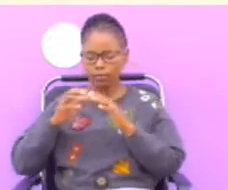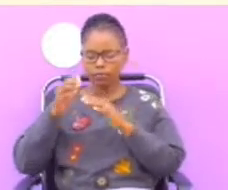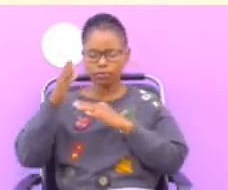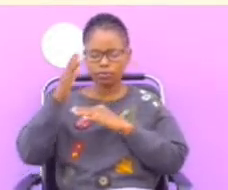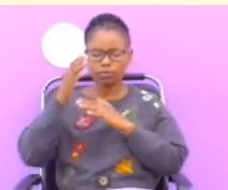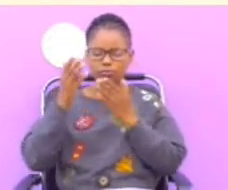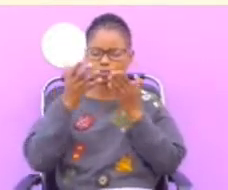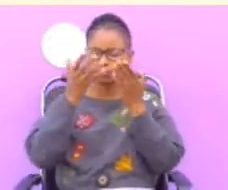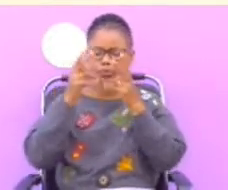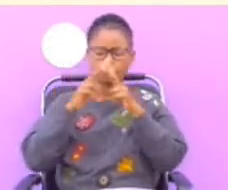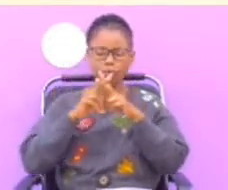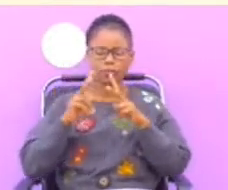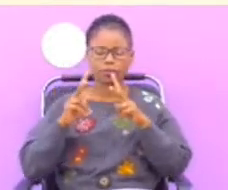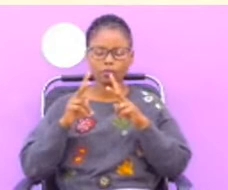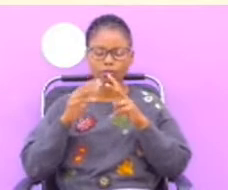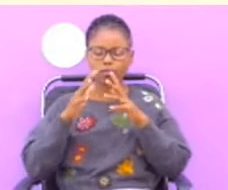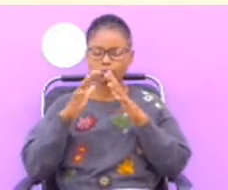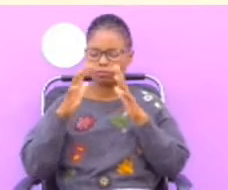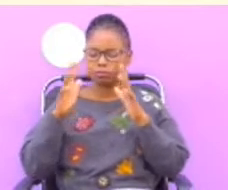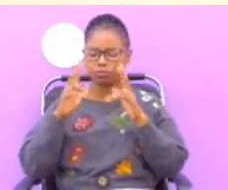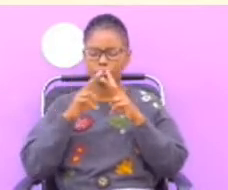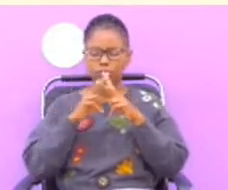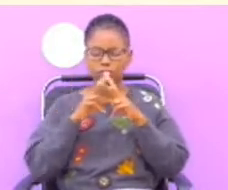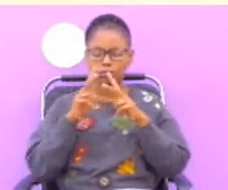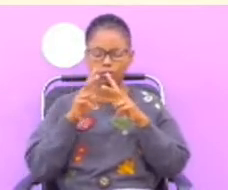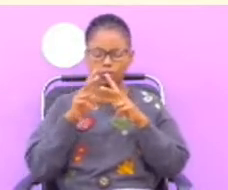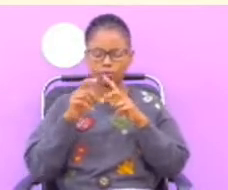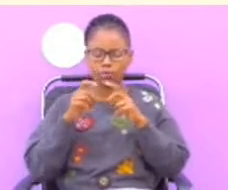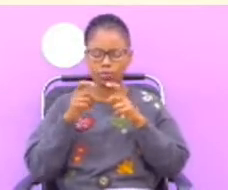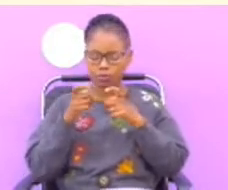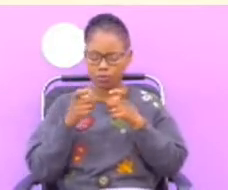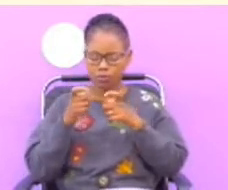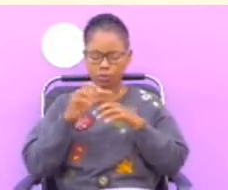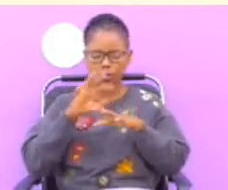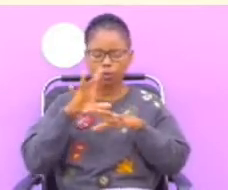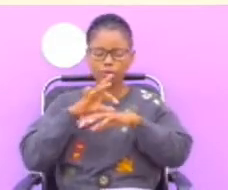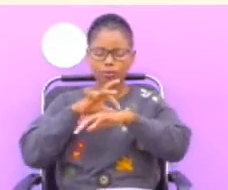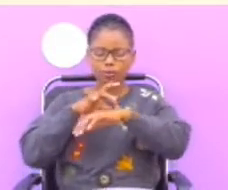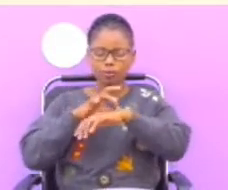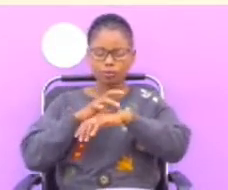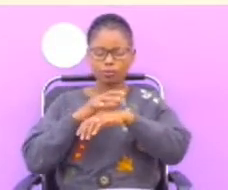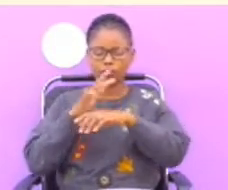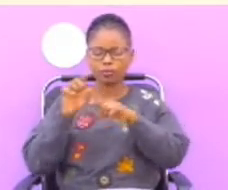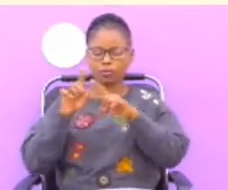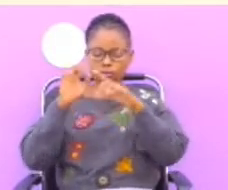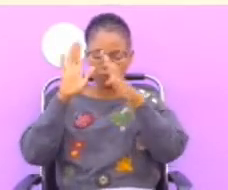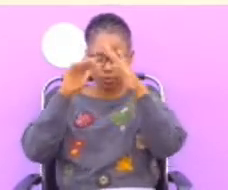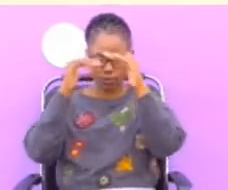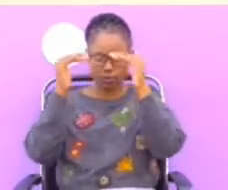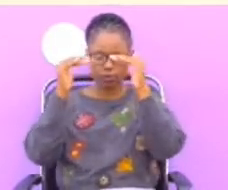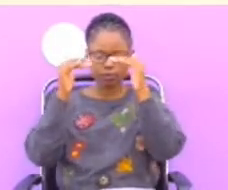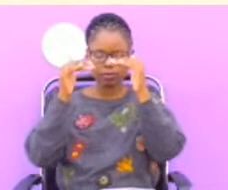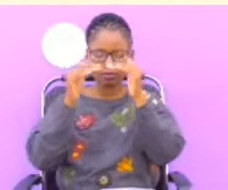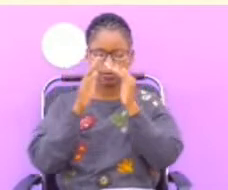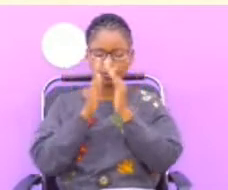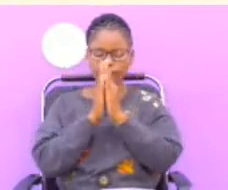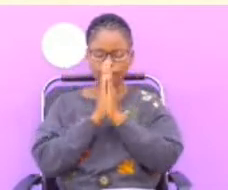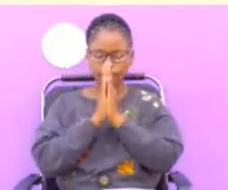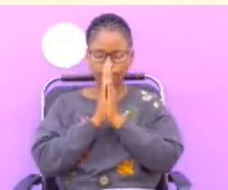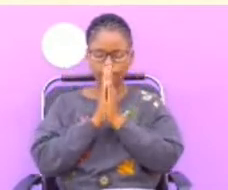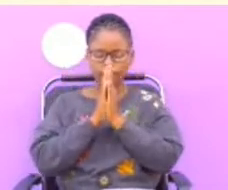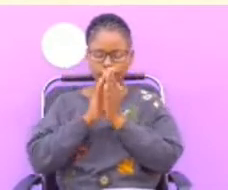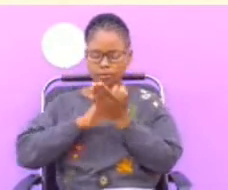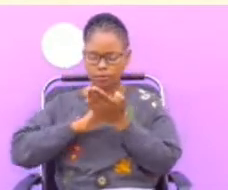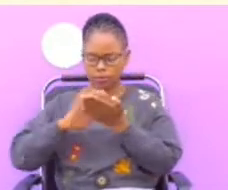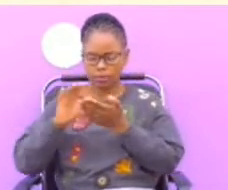twakwambararia na nĩ twakũnenehia mũno. Wee ũthamakaga thĩ ĩno yothe na ũgathamaka matu-inĩ. Ndahoya gũtherio na kwamũrwo